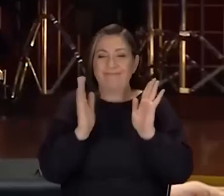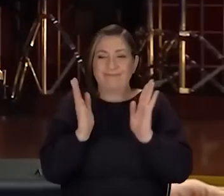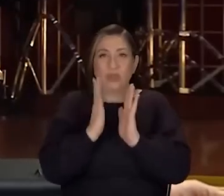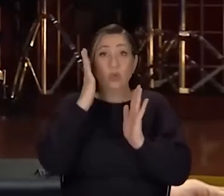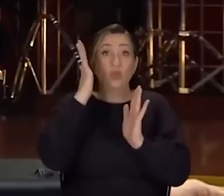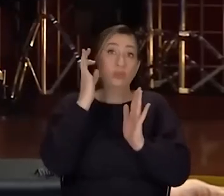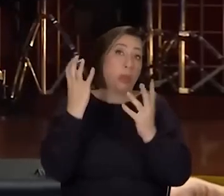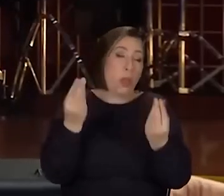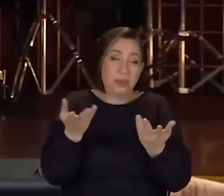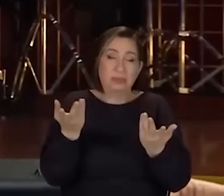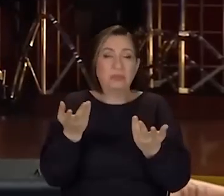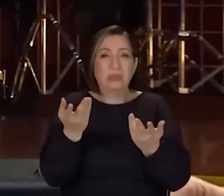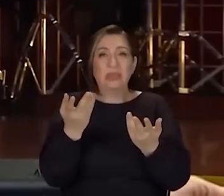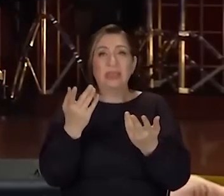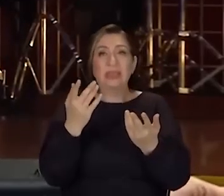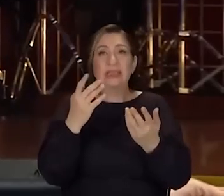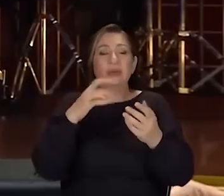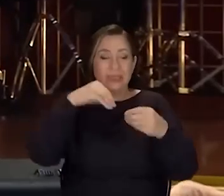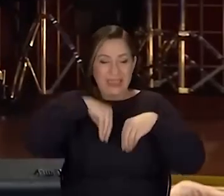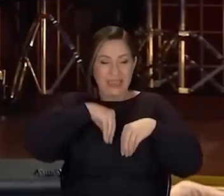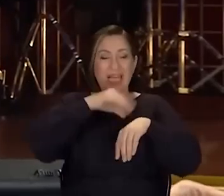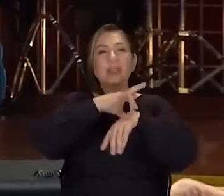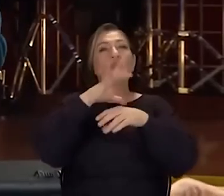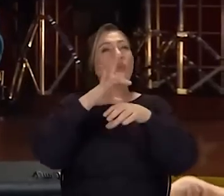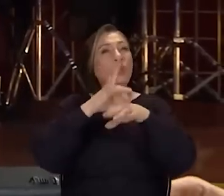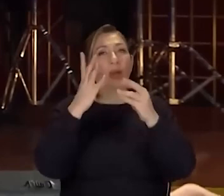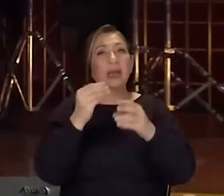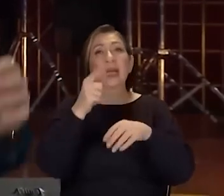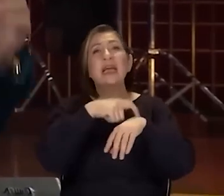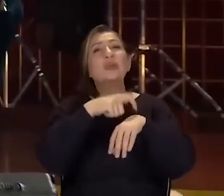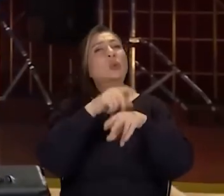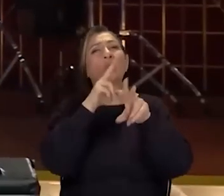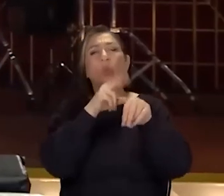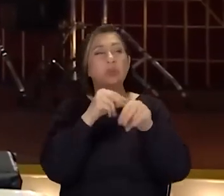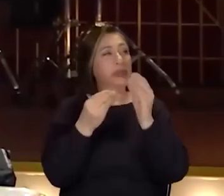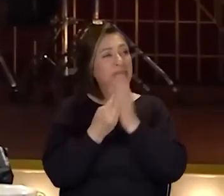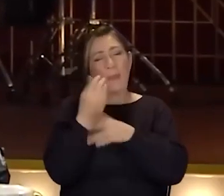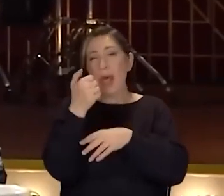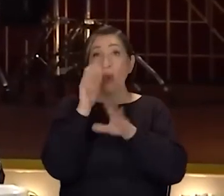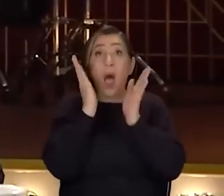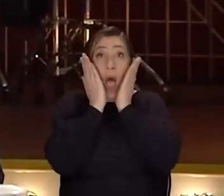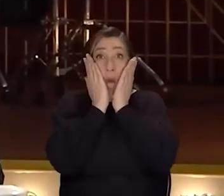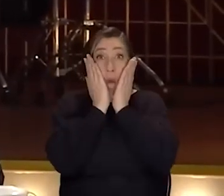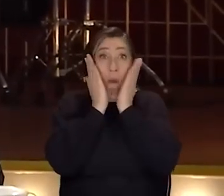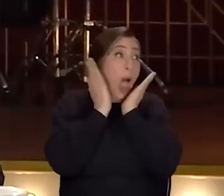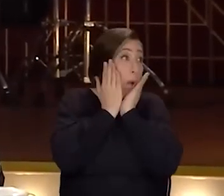uzman olabilir. İşte dahiliyeci olabilir, şu olabilir. Kaçta uyuyorsunuz? Sabah 6'da.